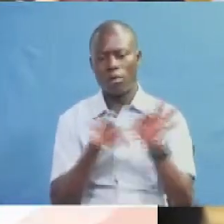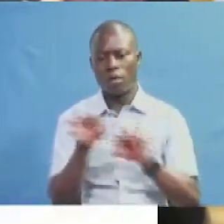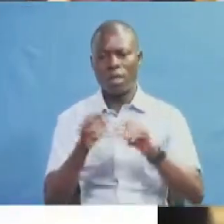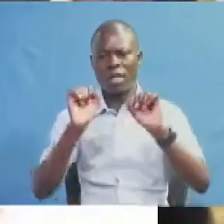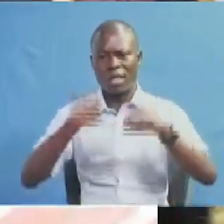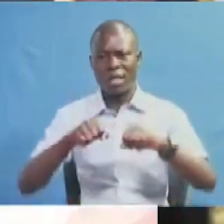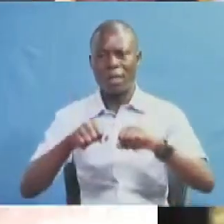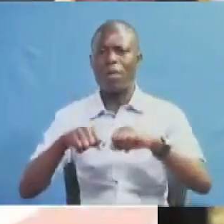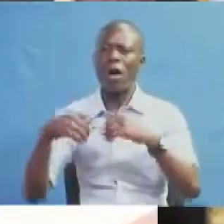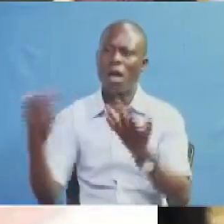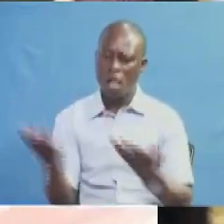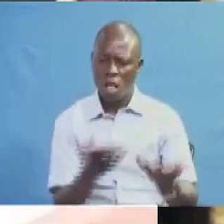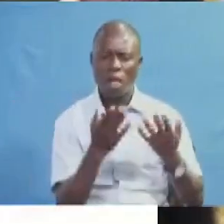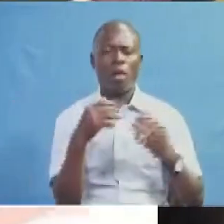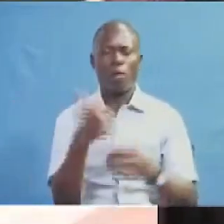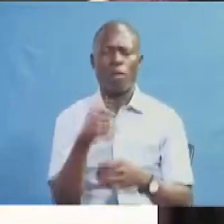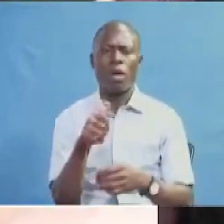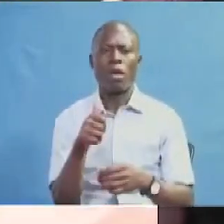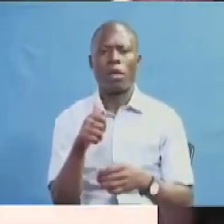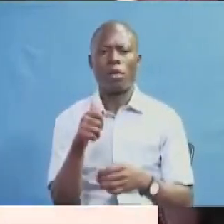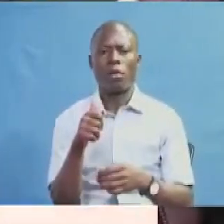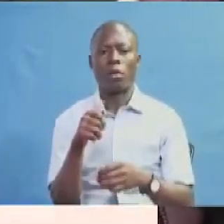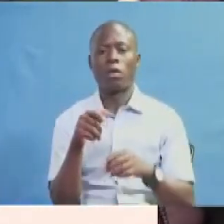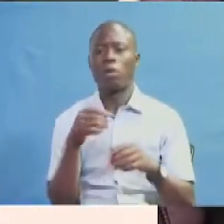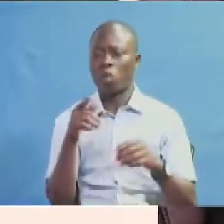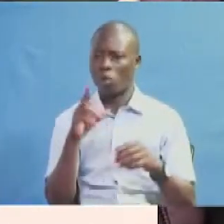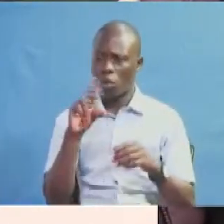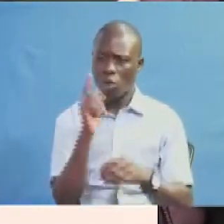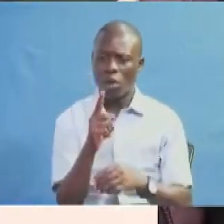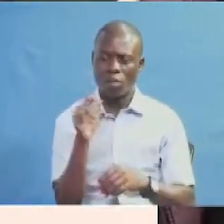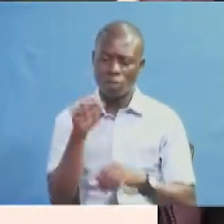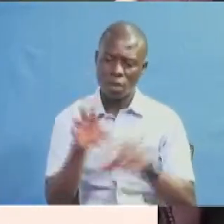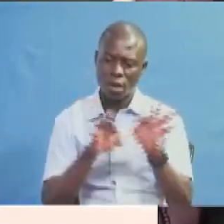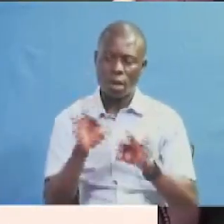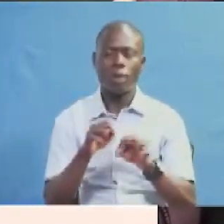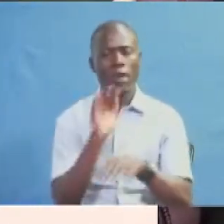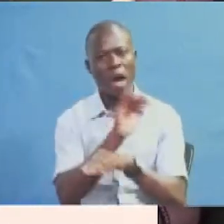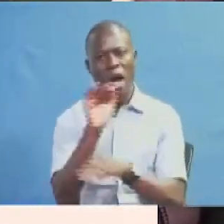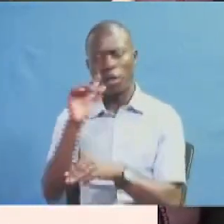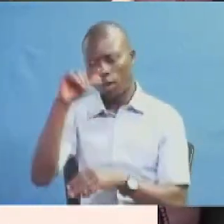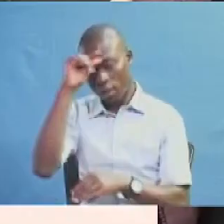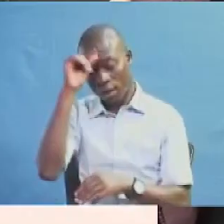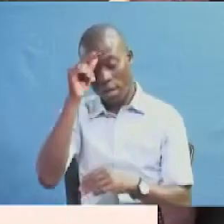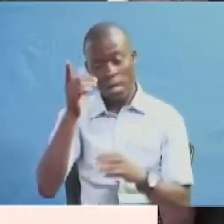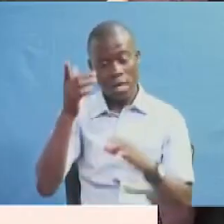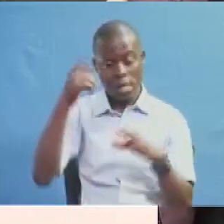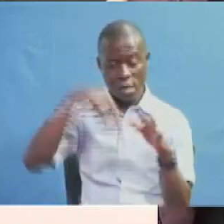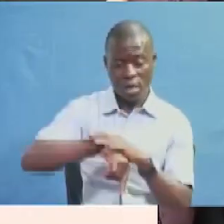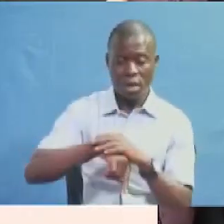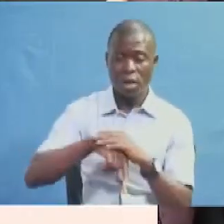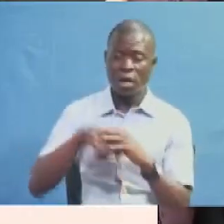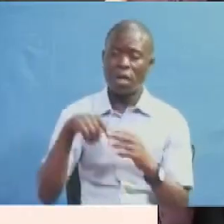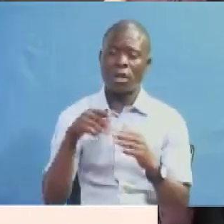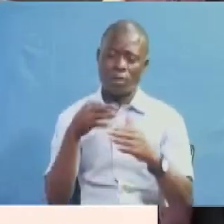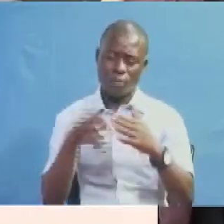hata hatujaelezwa ni waiver ya kuwevu nini, hakuna mtu wa kutuelezea. Kwa hivyo tunaomba serikali ingilie hii